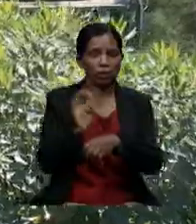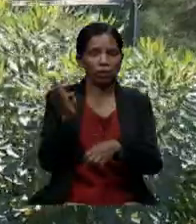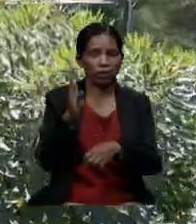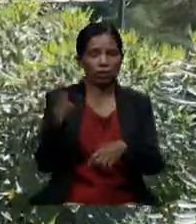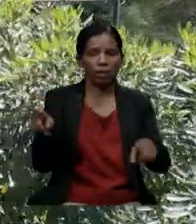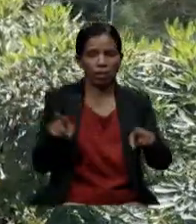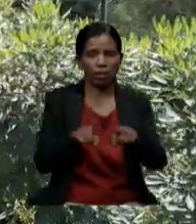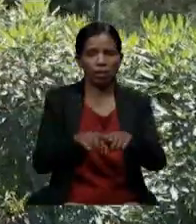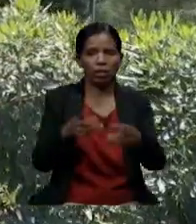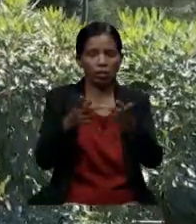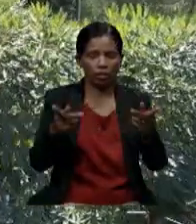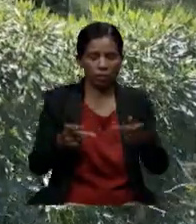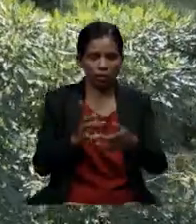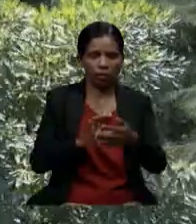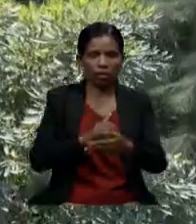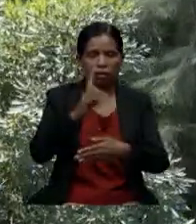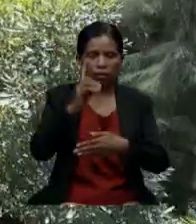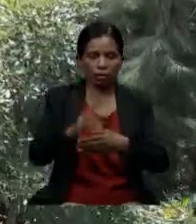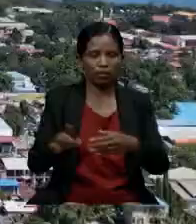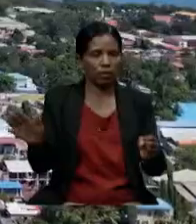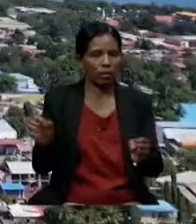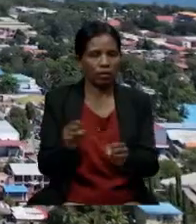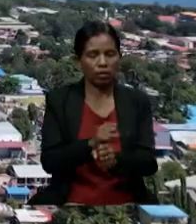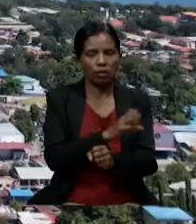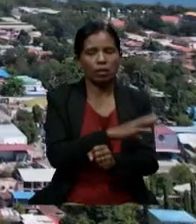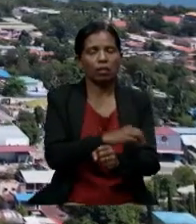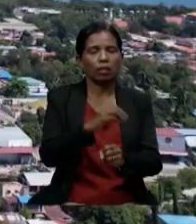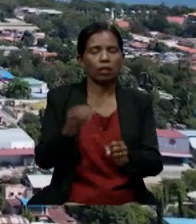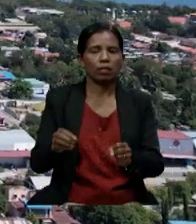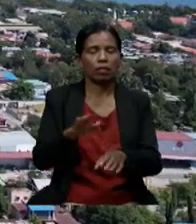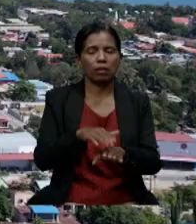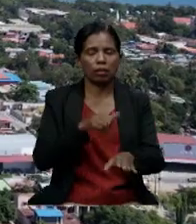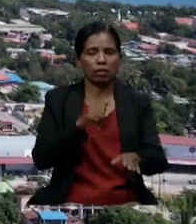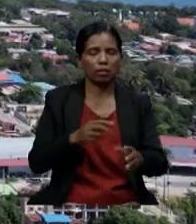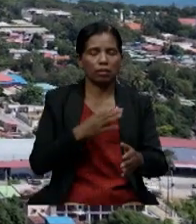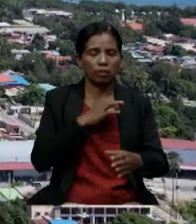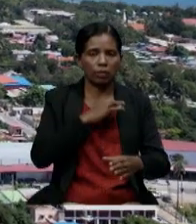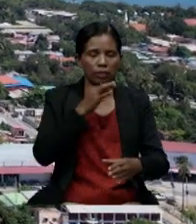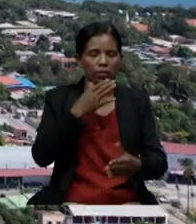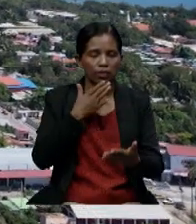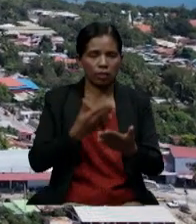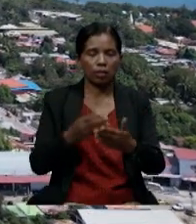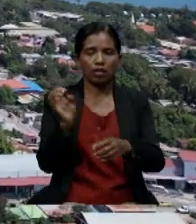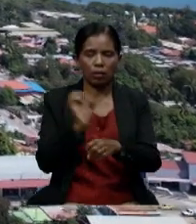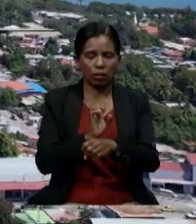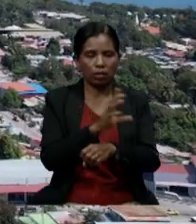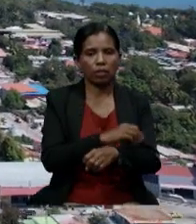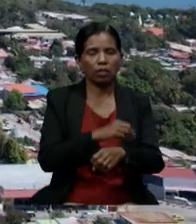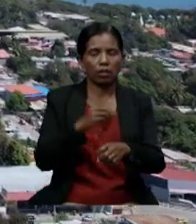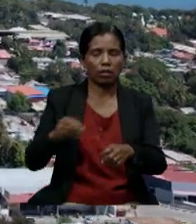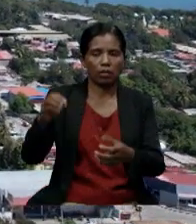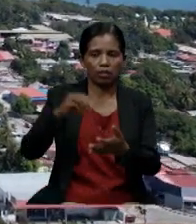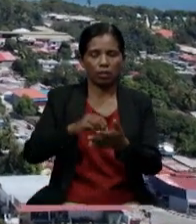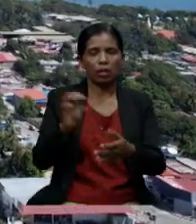considera hanesan centro desenvolvimento sustentável ne be combina ba benefício social economia no